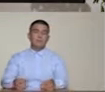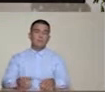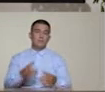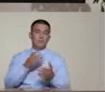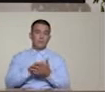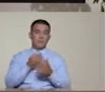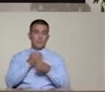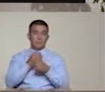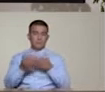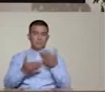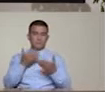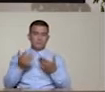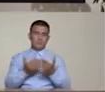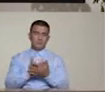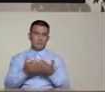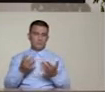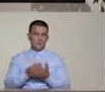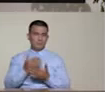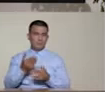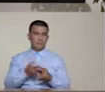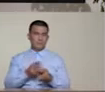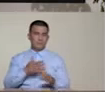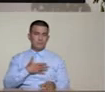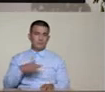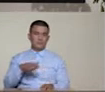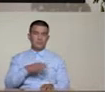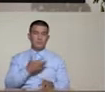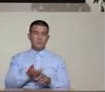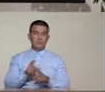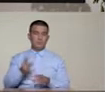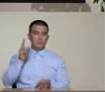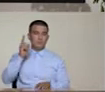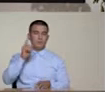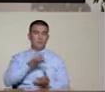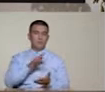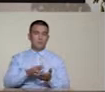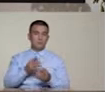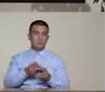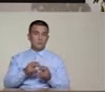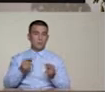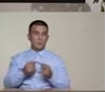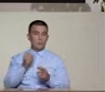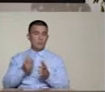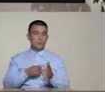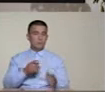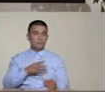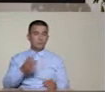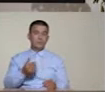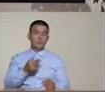Arxeologik qazilmalar natijasida yurtimizdagi eng qadimgi shaharlar ham aniqlangan. ve bu